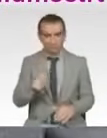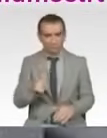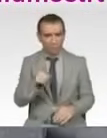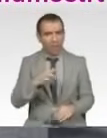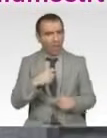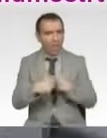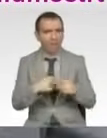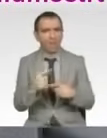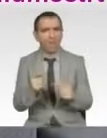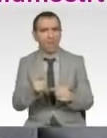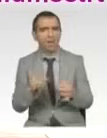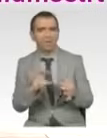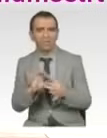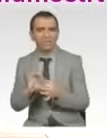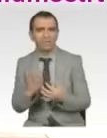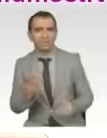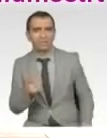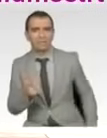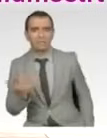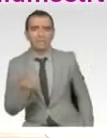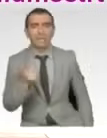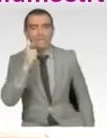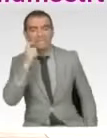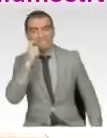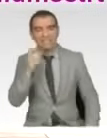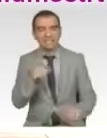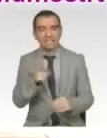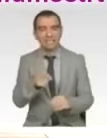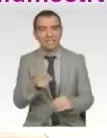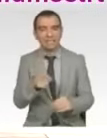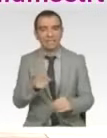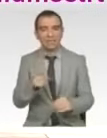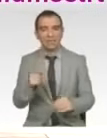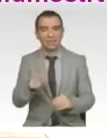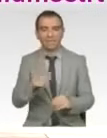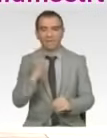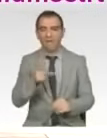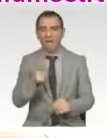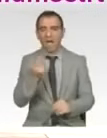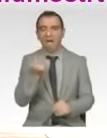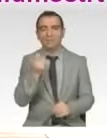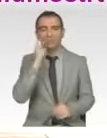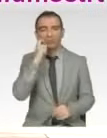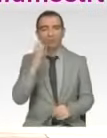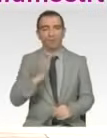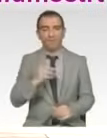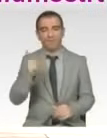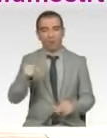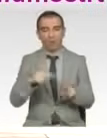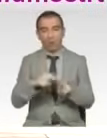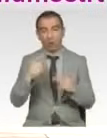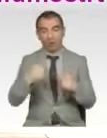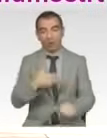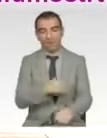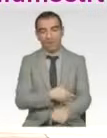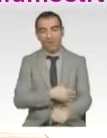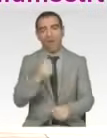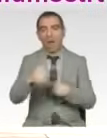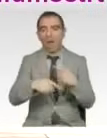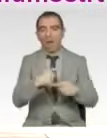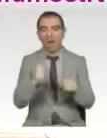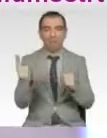Gençlerimiz akrabalık ilişkileri falan nasıl? Ya şöyle dini açıdan mesela Kongo'da çok az Müslüman var. %10 sadece. Onun yok için... şey olarak diyorum